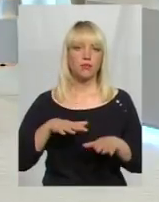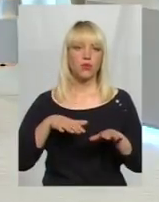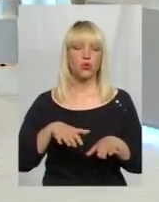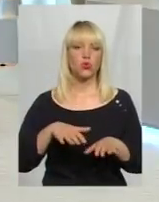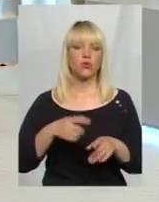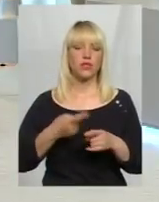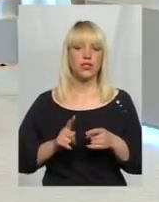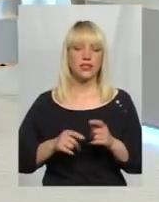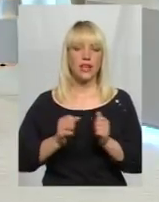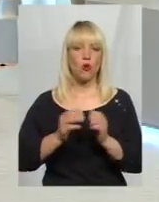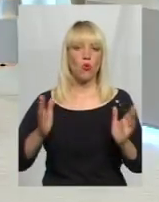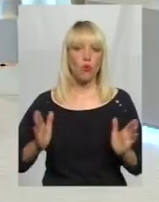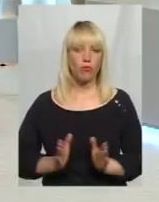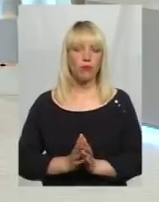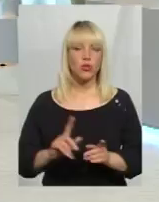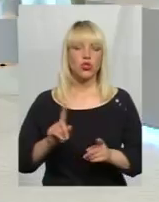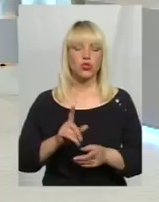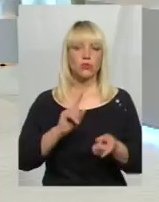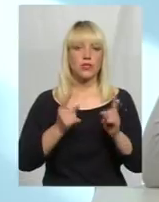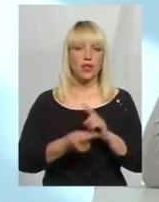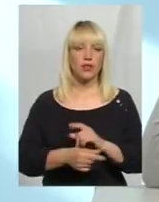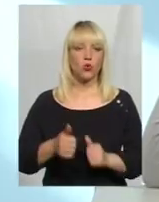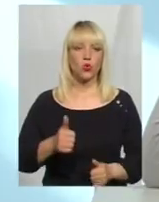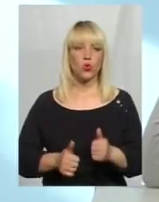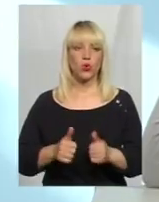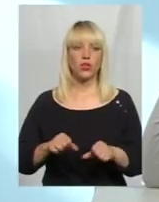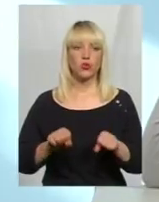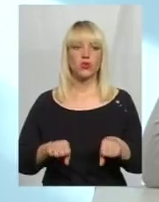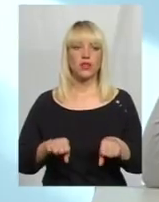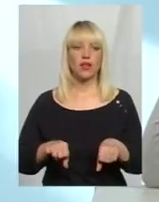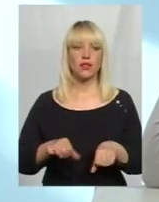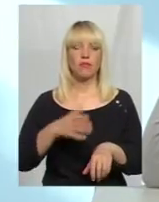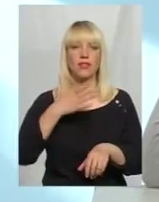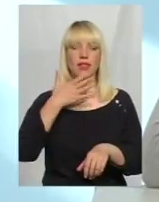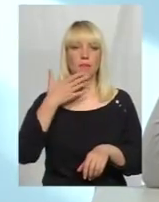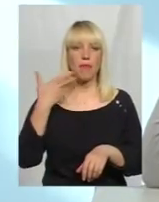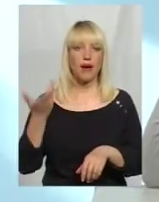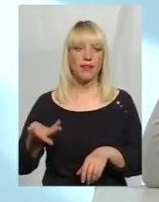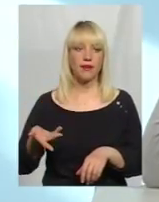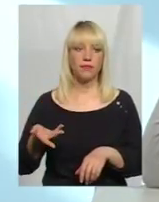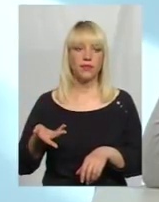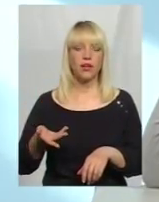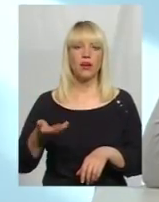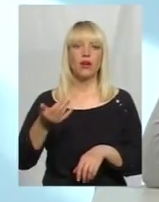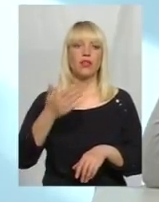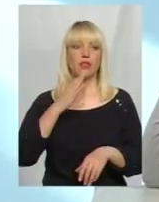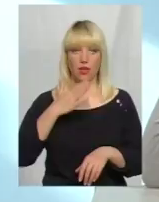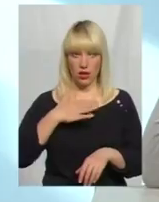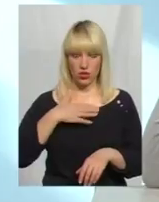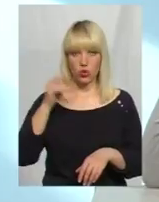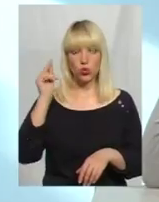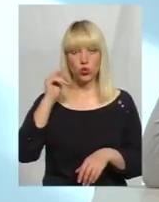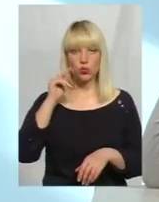об'єми задля того, аби стати конкурентноздатними. Немає, попросту немає. Наші